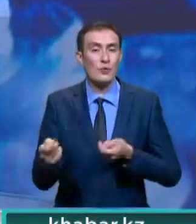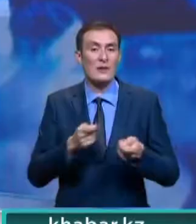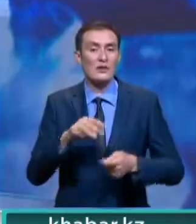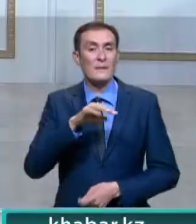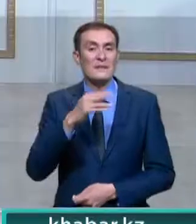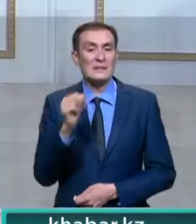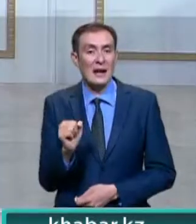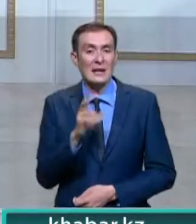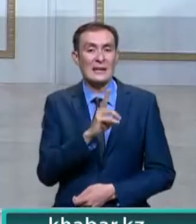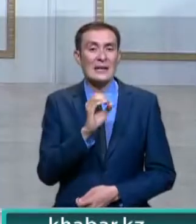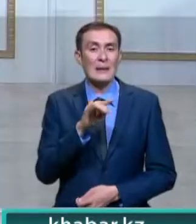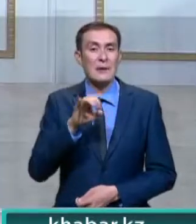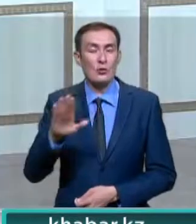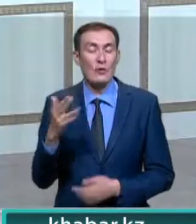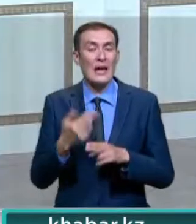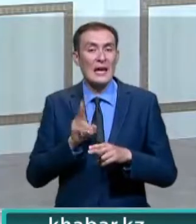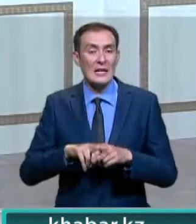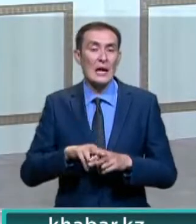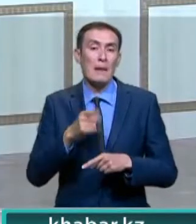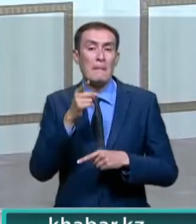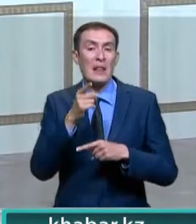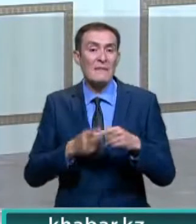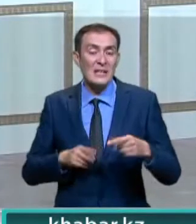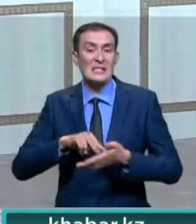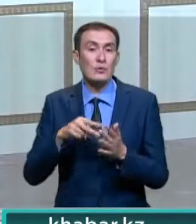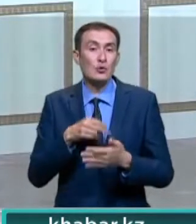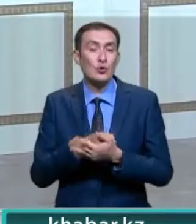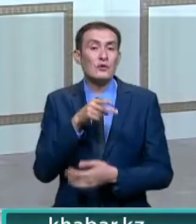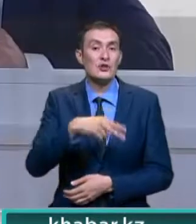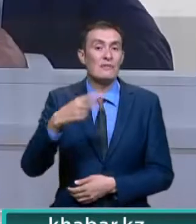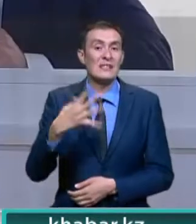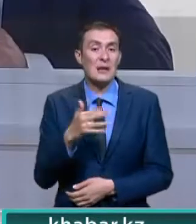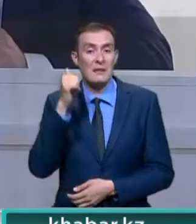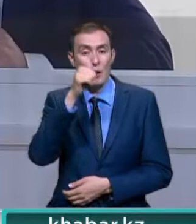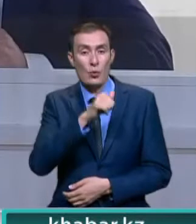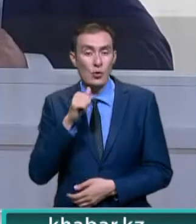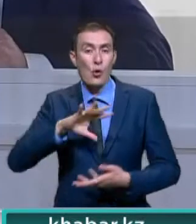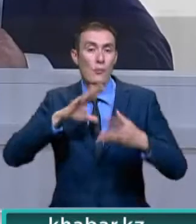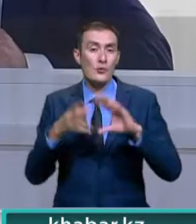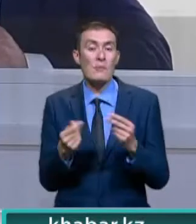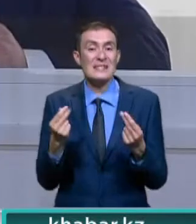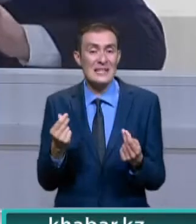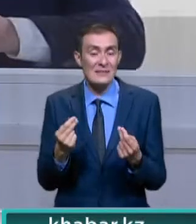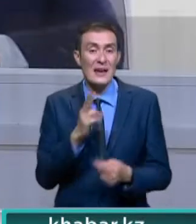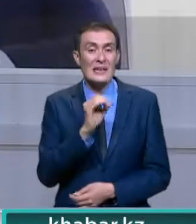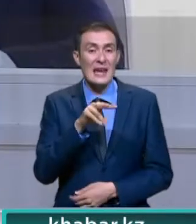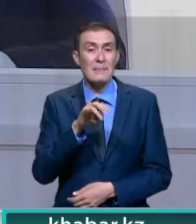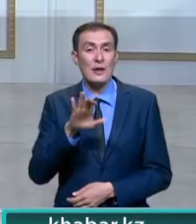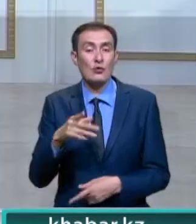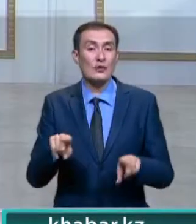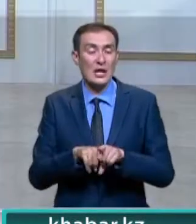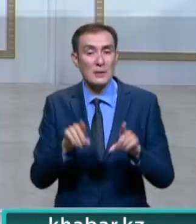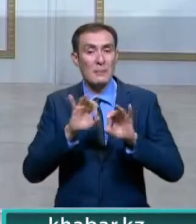управляющий МФЦА Кайрат Килимбетов. Это уже половина от запланированного до 2025 года объема средств. Килимбетов